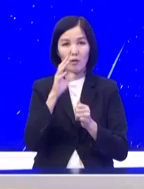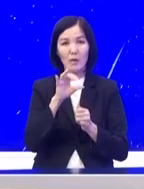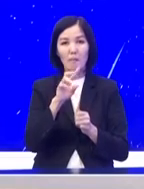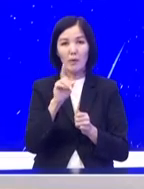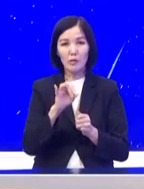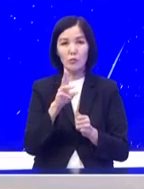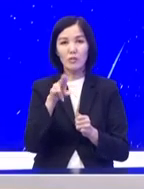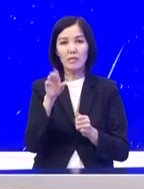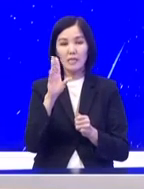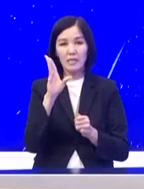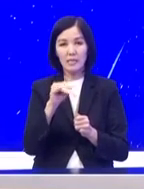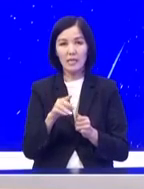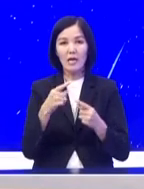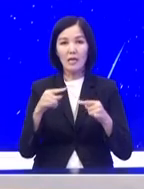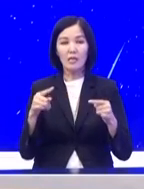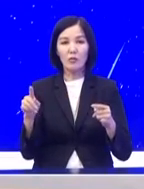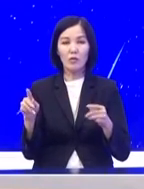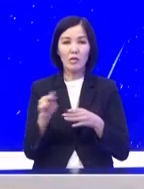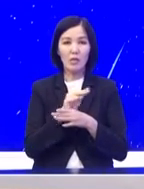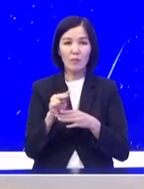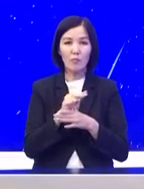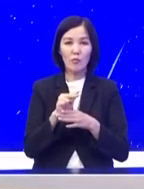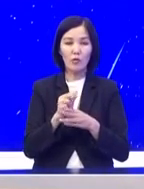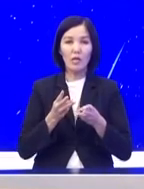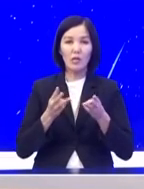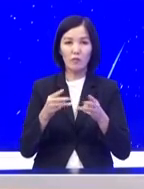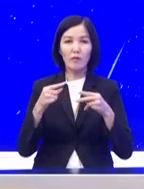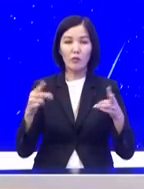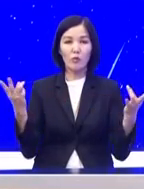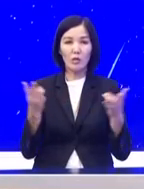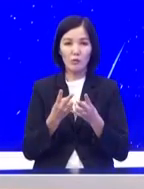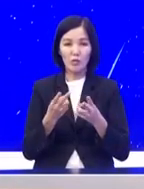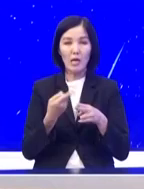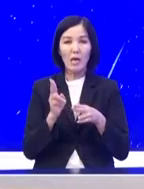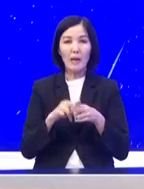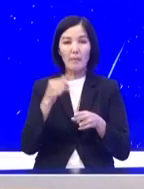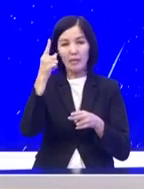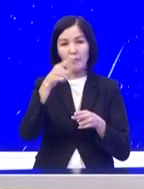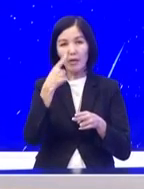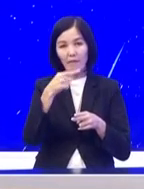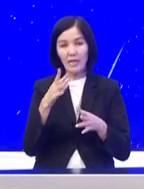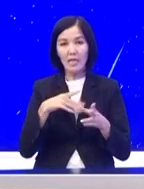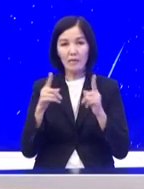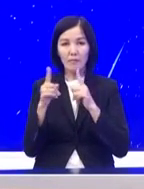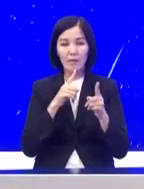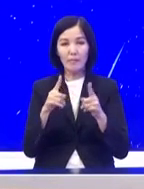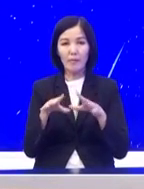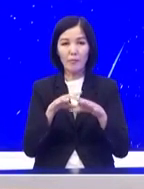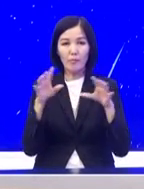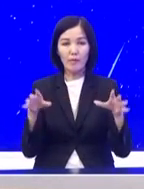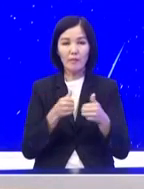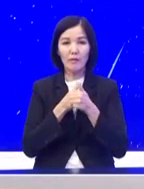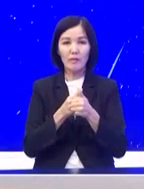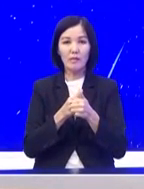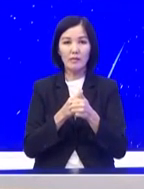дизельного топлива, керосина, а также на ремонт котлов и другие нужды. Об этом говорили на селекторном совещании под председательством первого